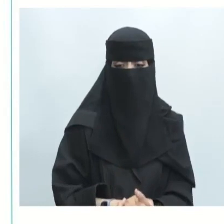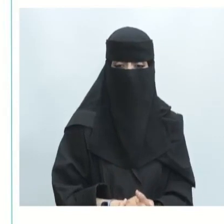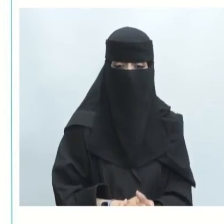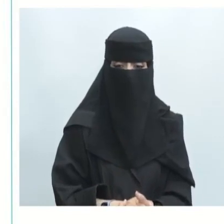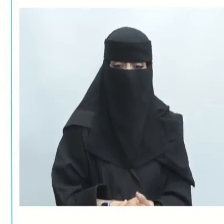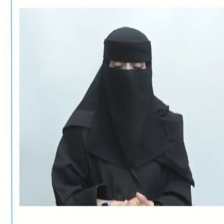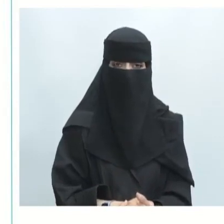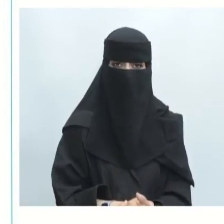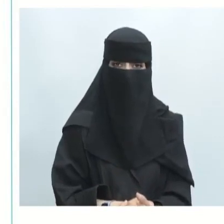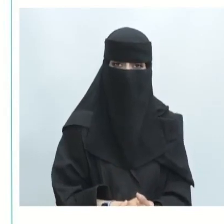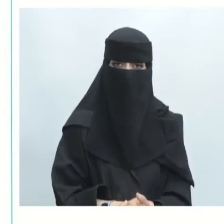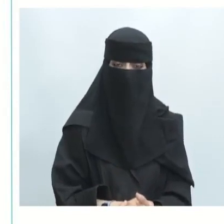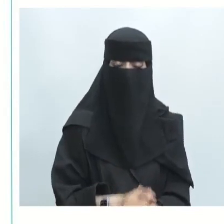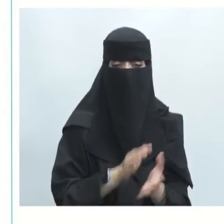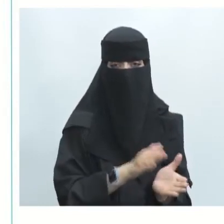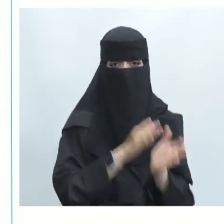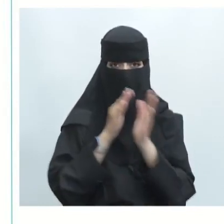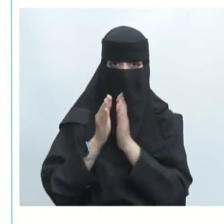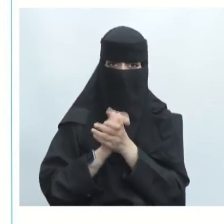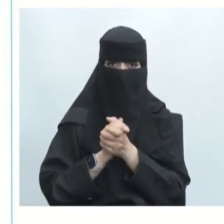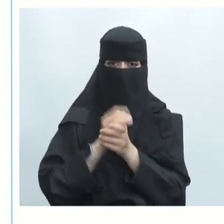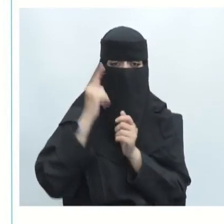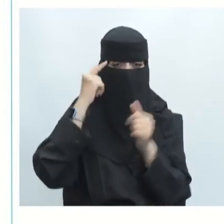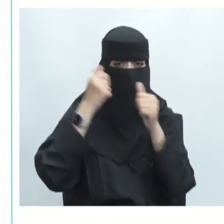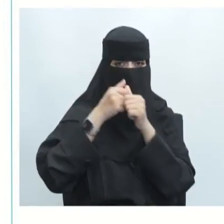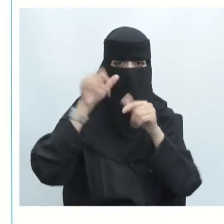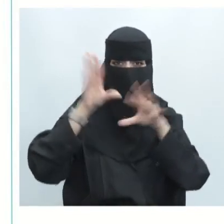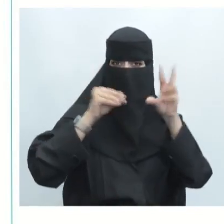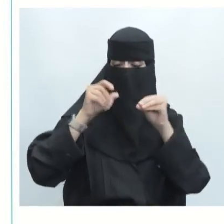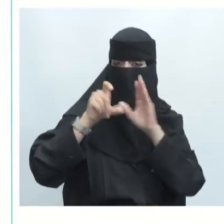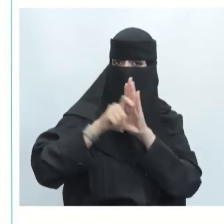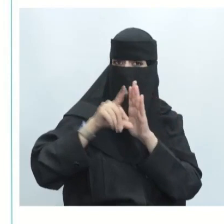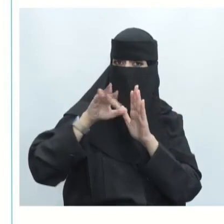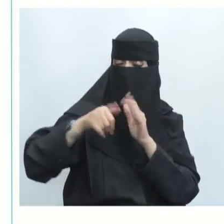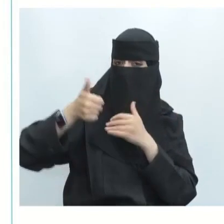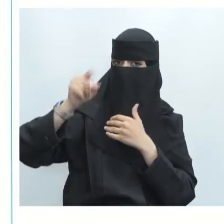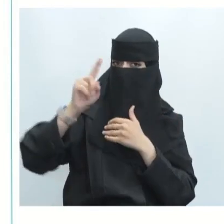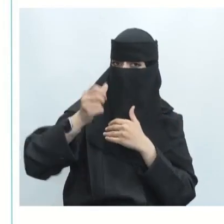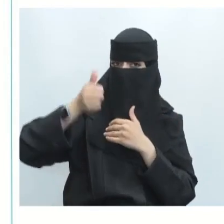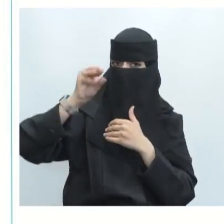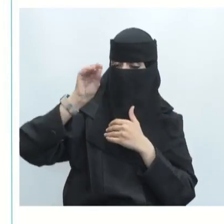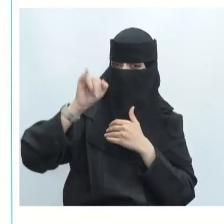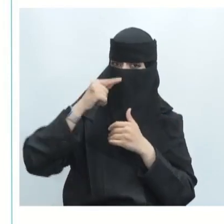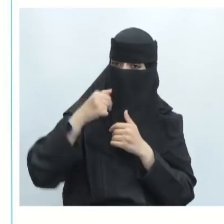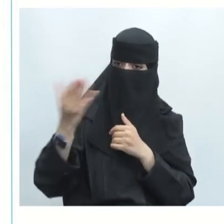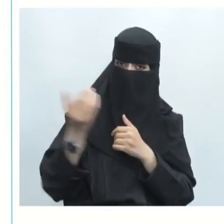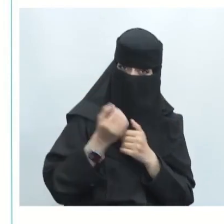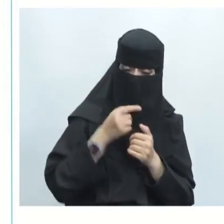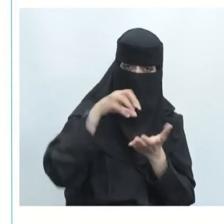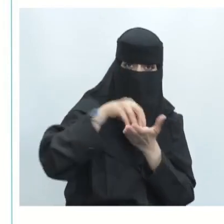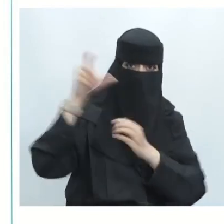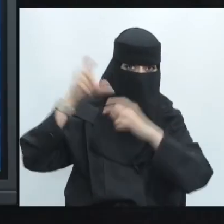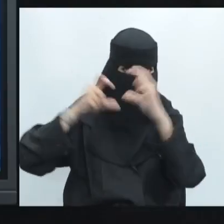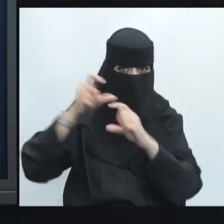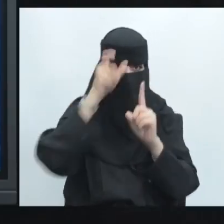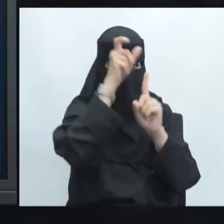المنظمه فيما يتعلق بابراهيم لو نستذكر قصه ابراهيم الذي اتى الى موظفه المصرف واراد